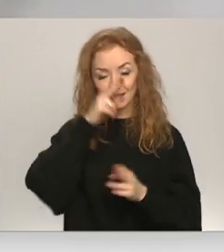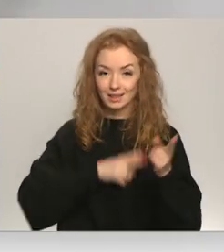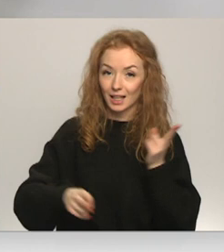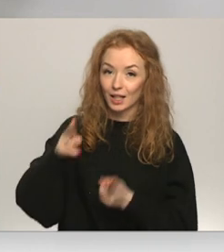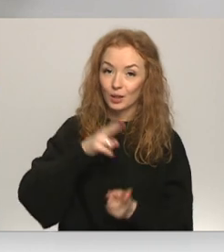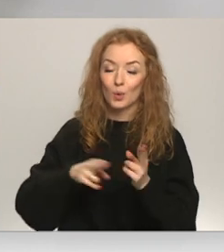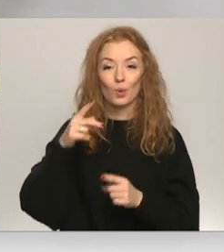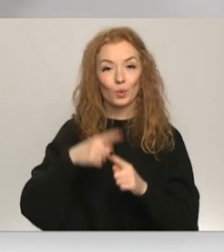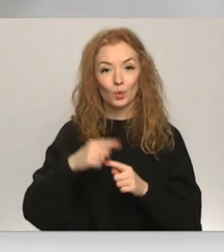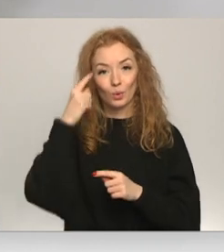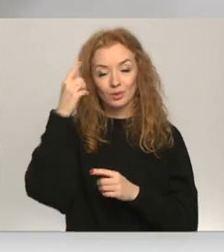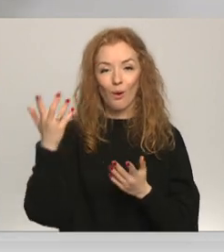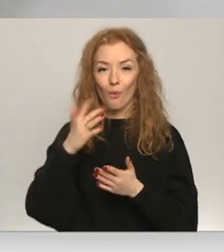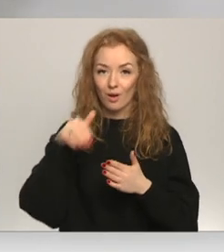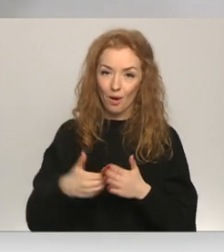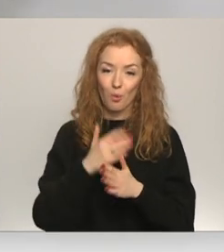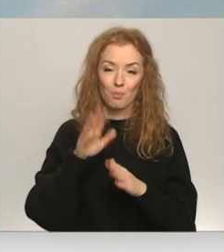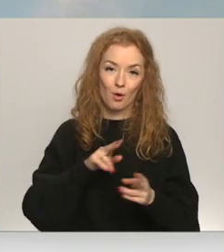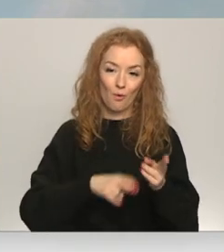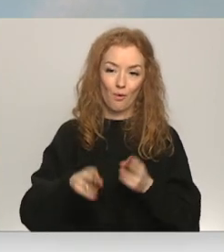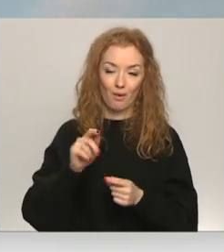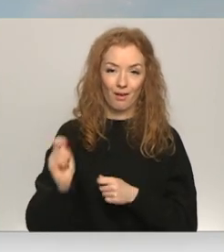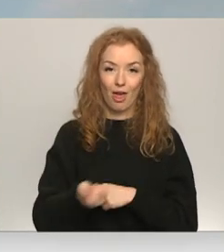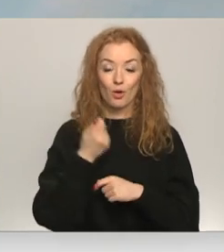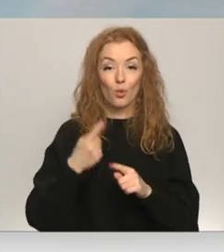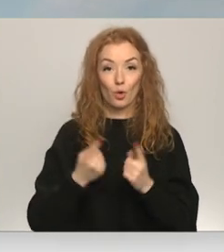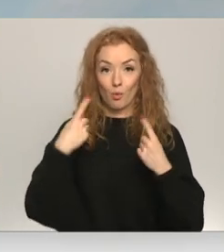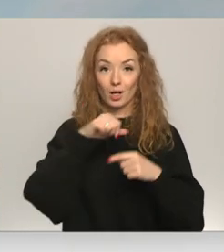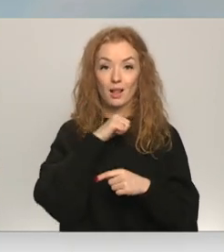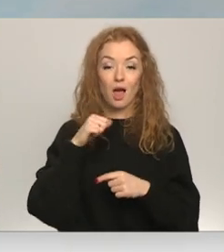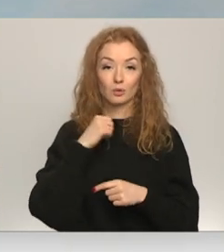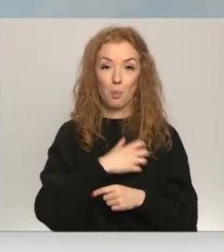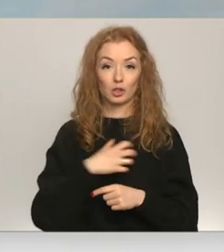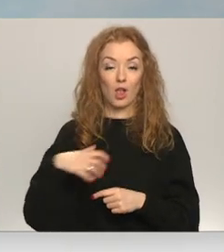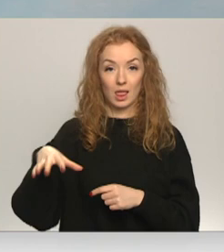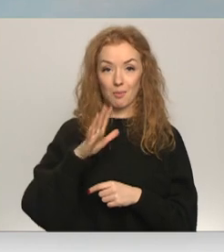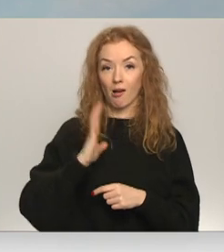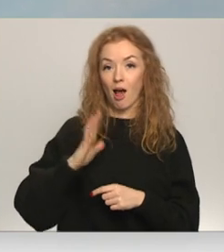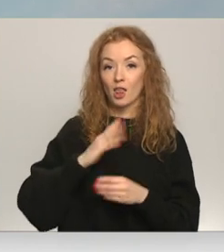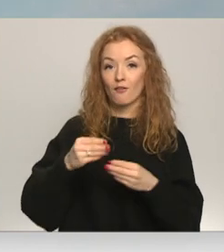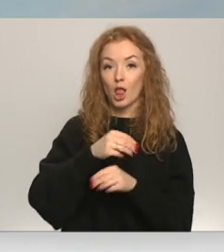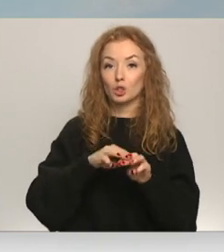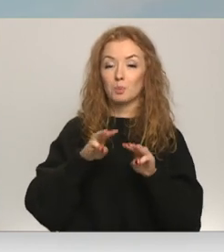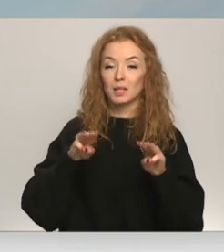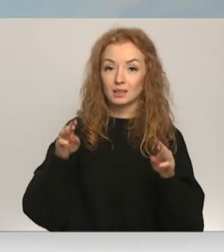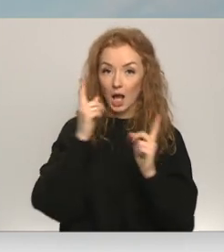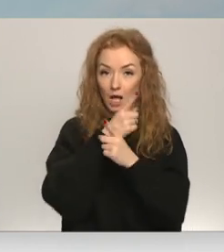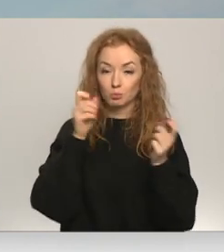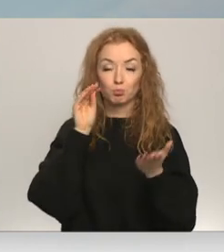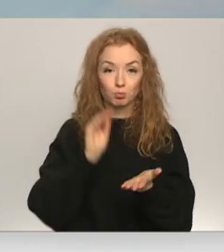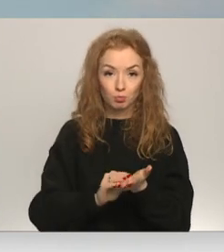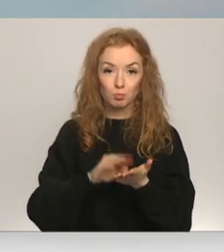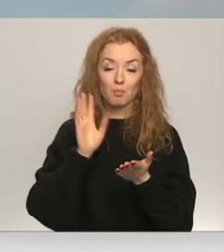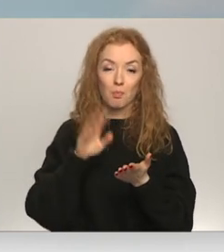un uzzināt kaut ko jaunu par hokeju. Šobrīd Talsu novada pašvaldība gaida Finanšu ministrijas atzinumu par izstrādāto finanšu